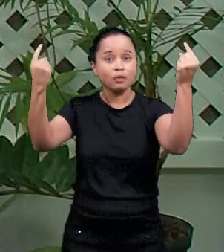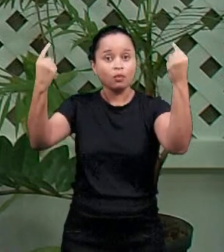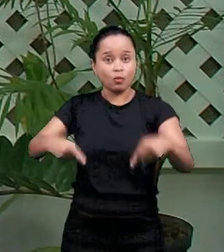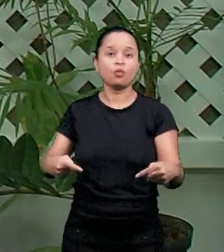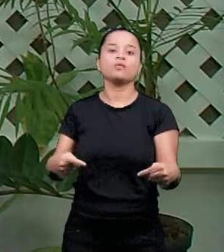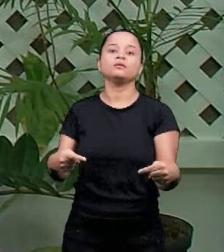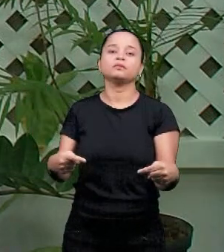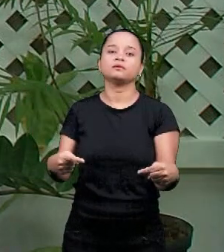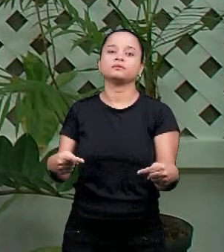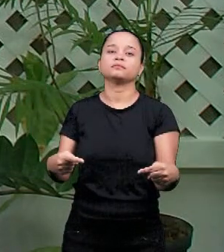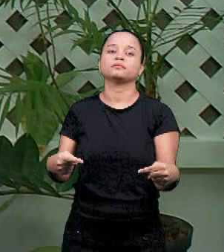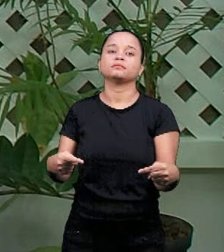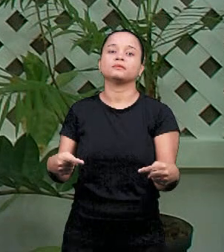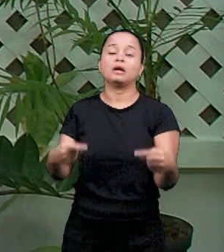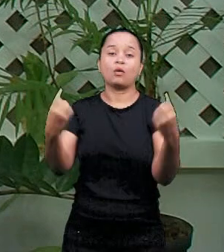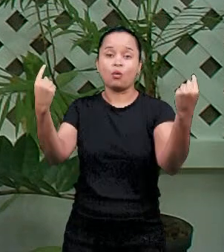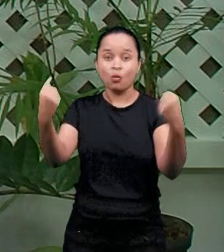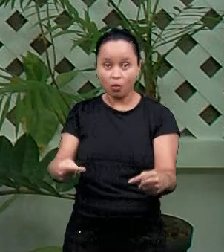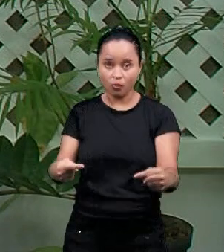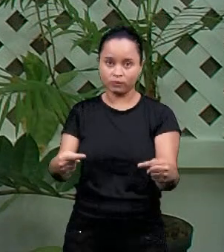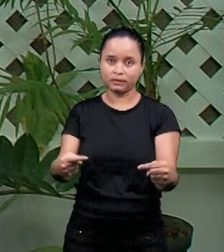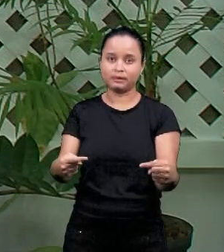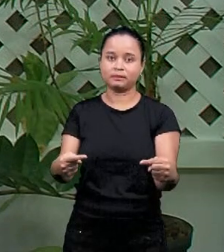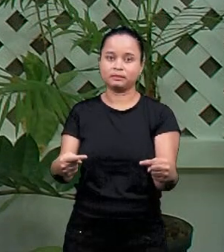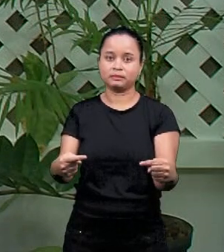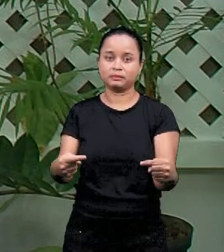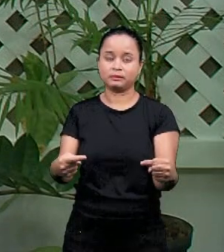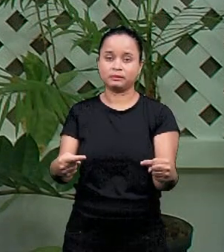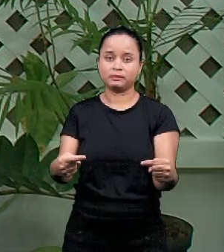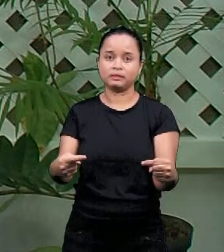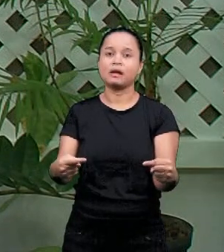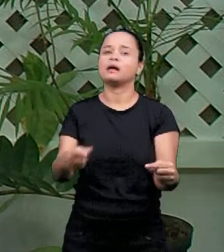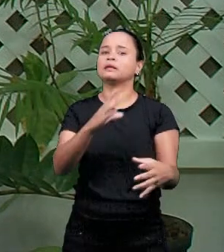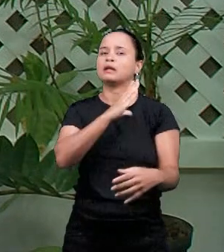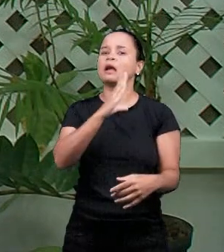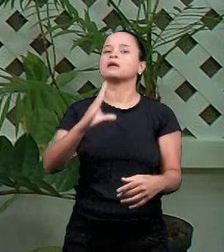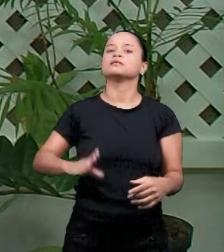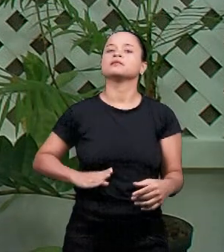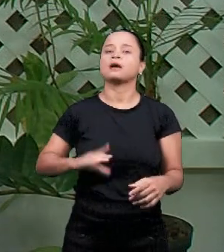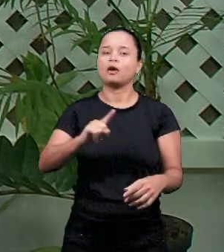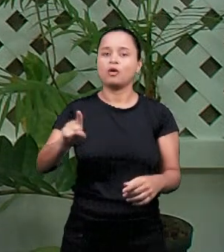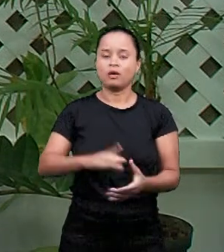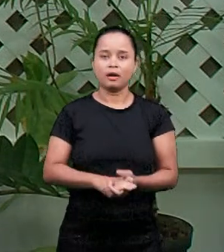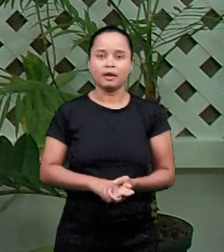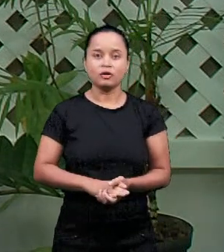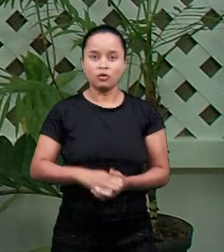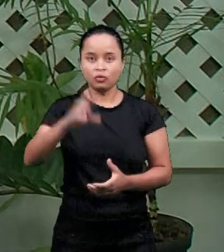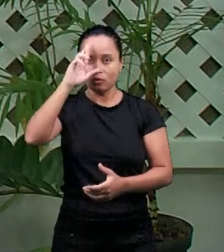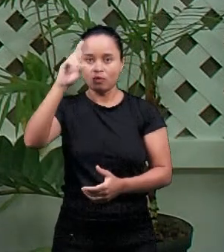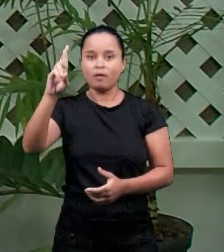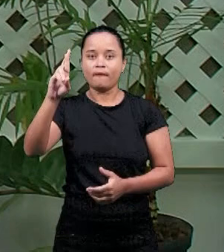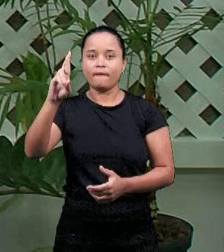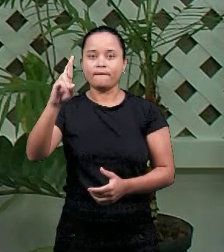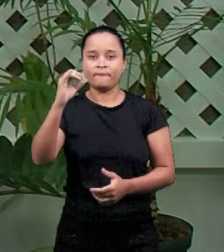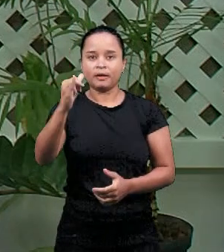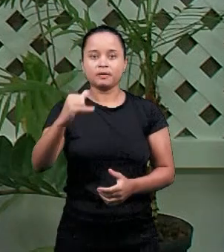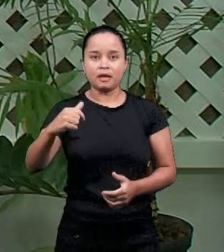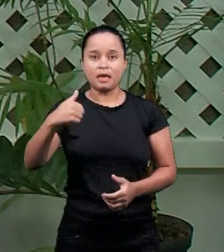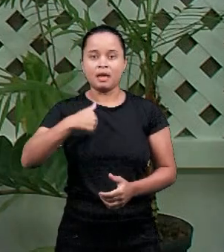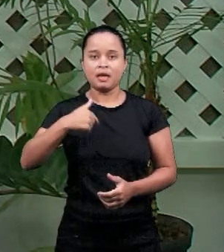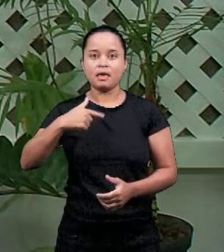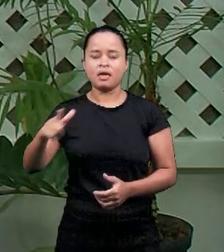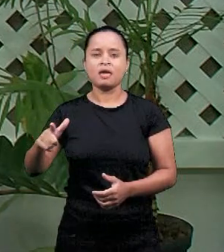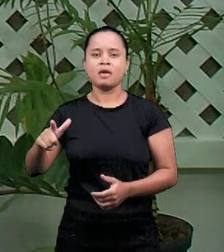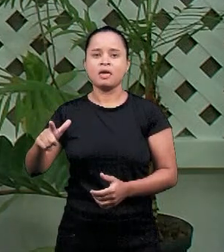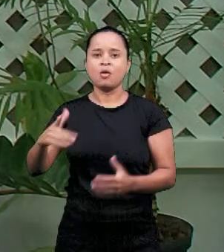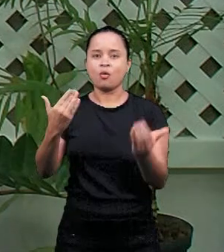dit, je suis le pain de la vie, et là, l'antichrist va dire, il tombe vers le côté matériel, je suis le pain de la boulangerie, on